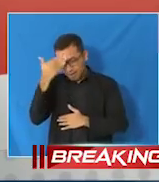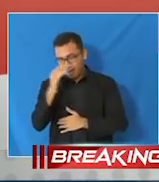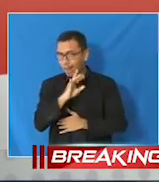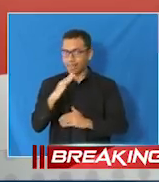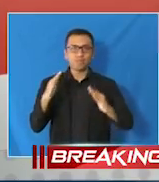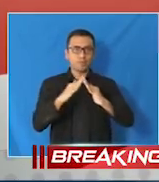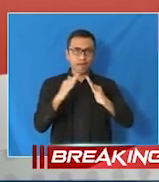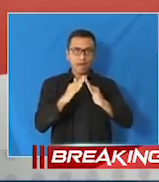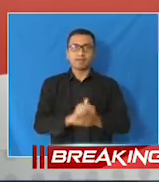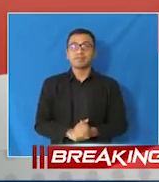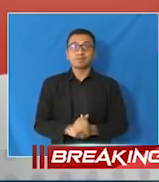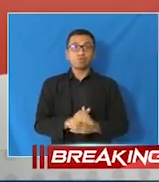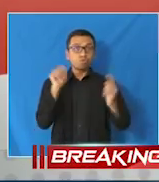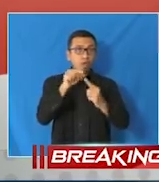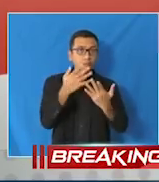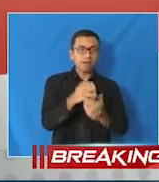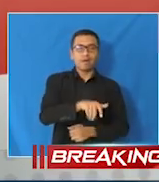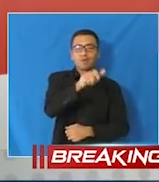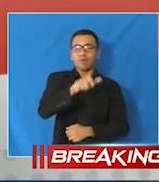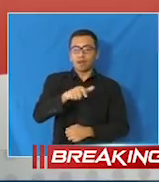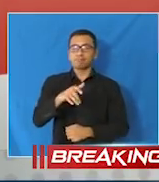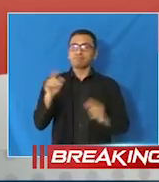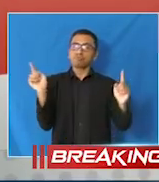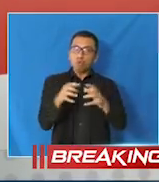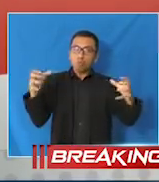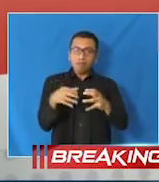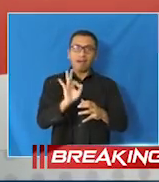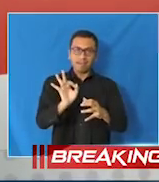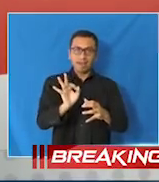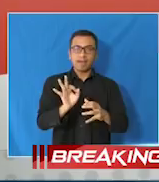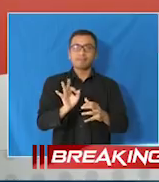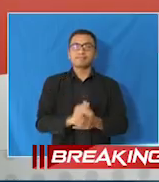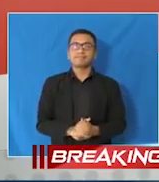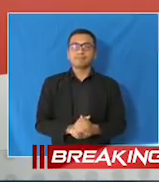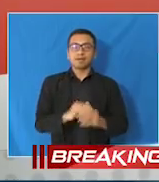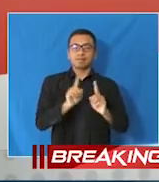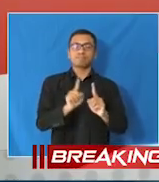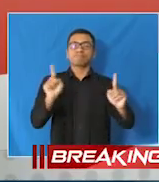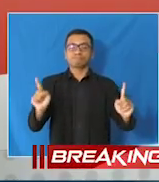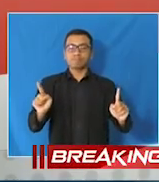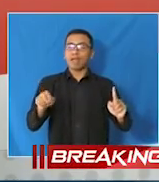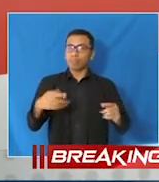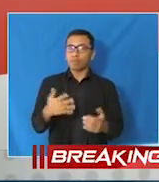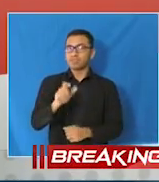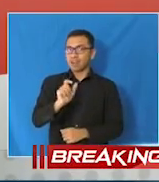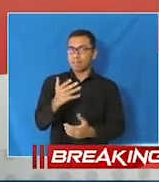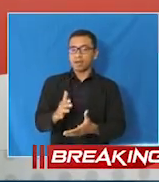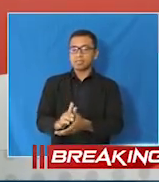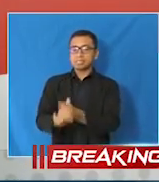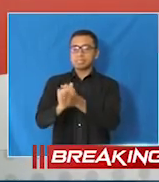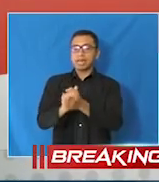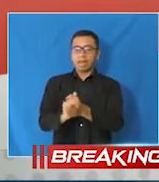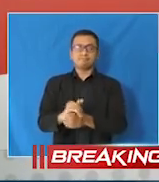untuk menjaga jarak hindari kerumunan kemudian tidak melakukan salaman tangan sementara